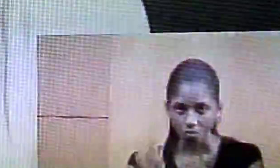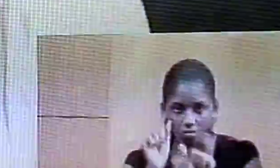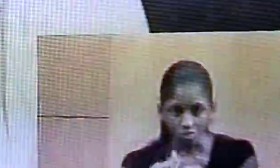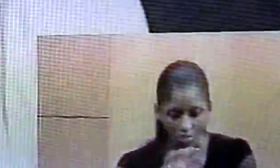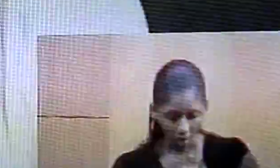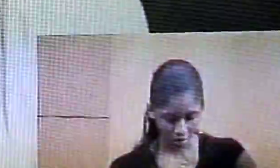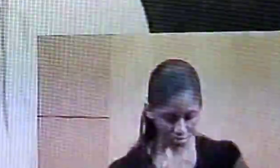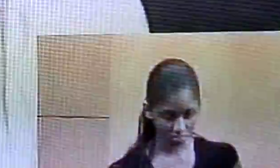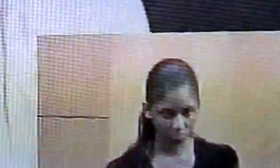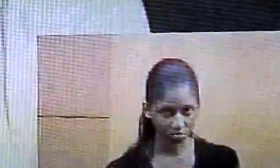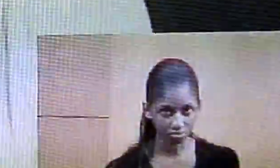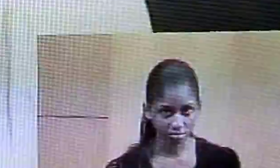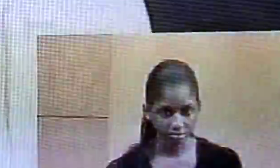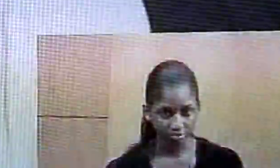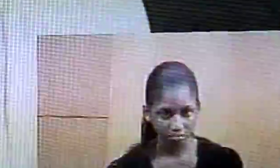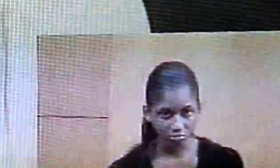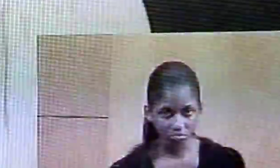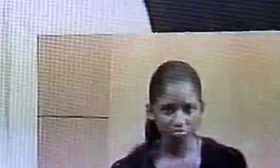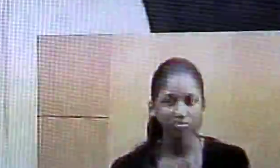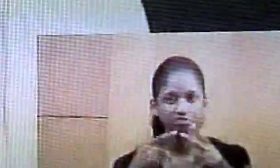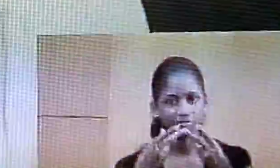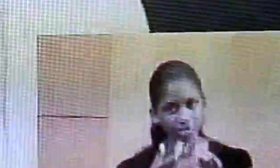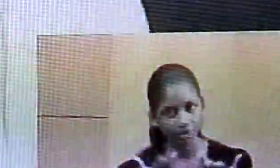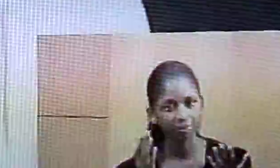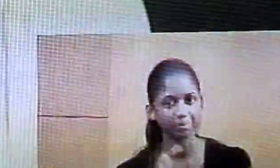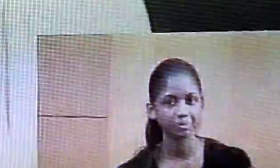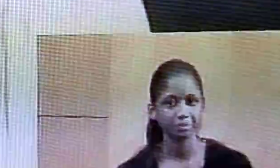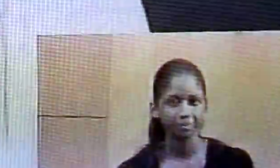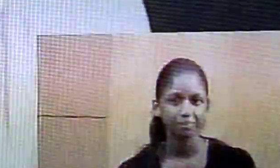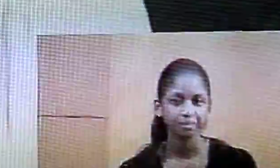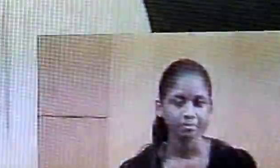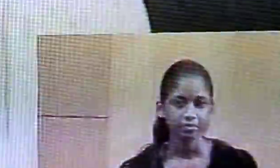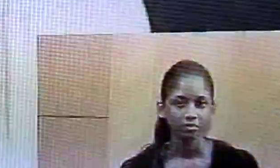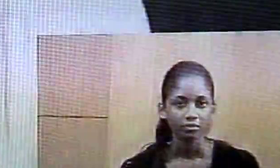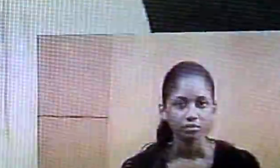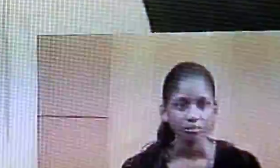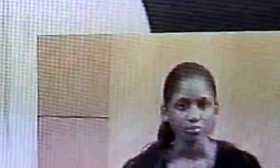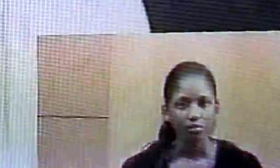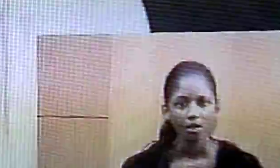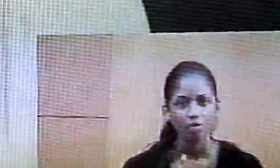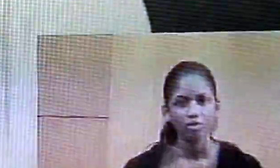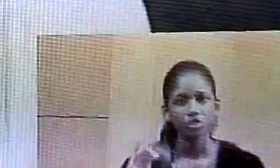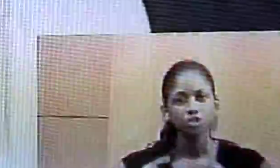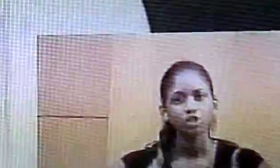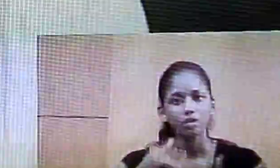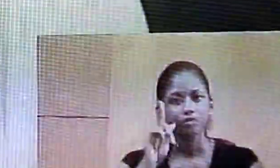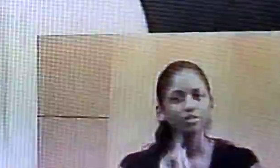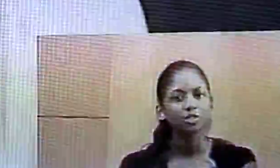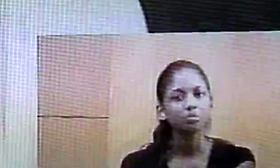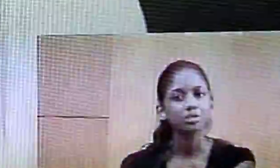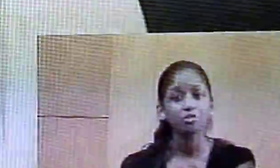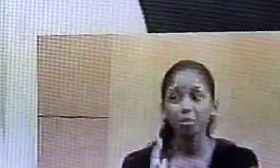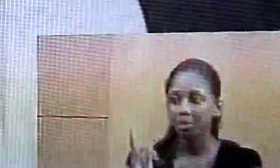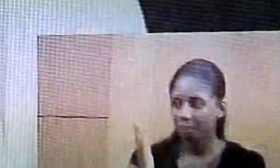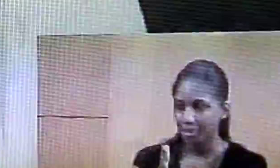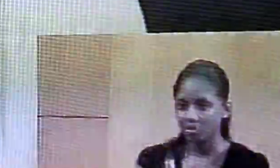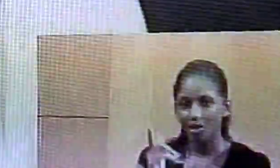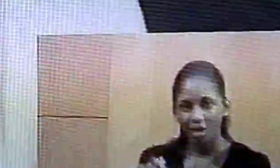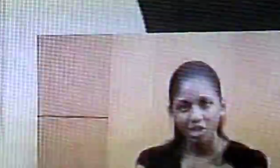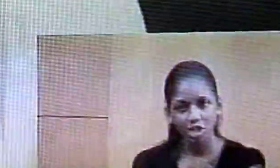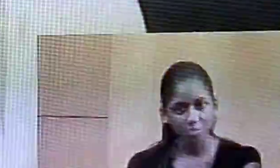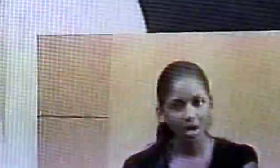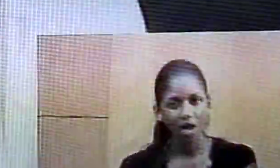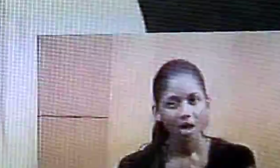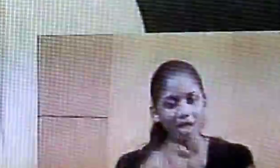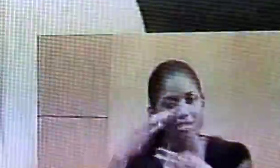accepté tout ça? Franchement, nous avons une jeune sportive, mais c'est peut-être parce qu'elle est sportive qu'elle a un discours comme